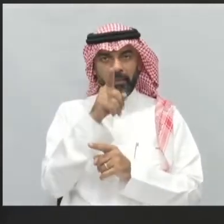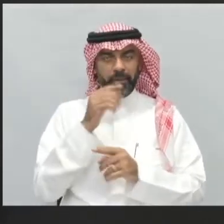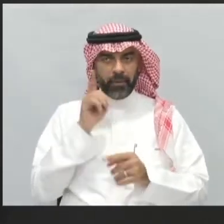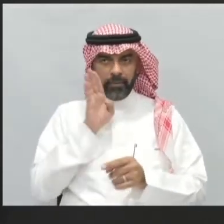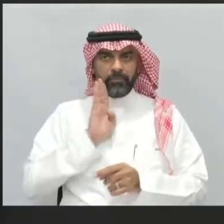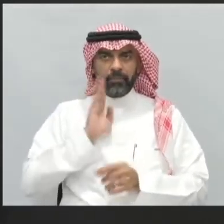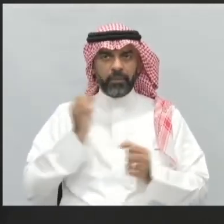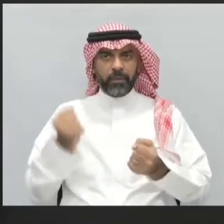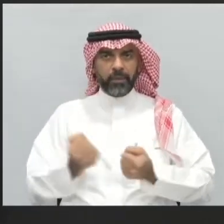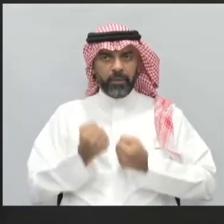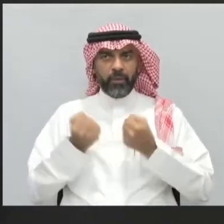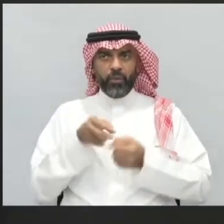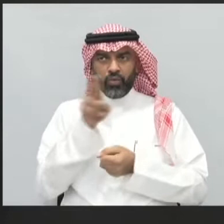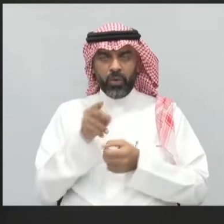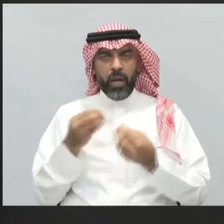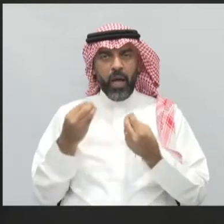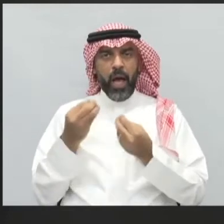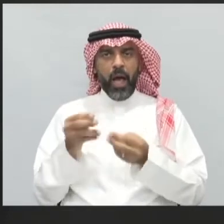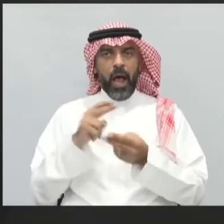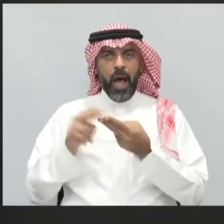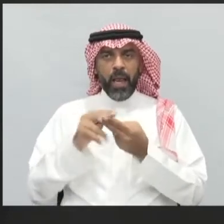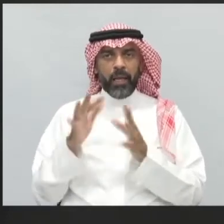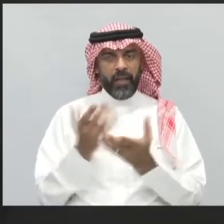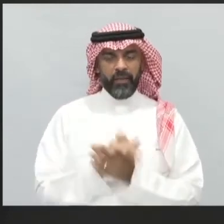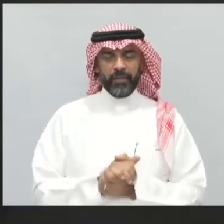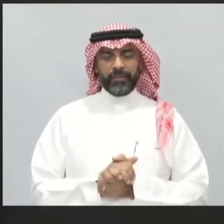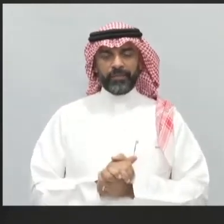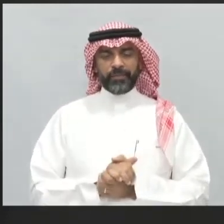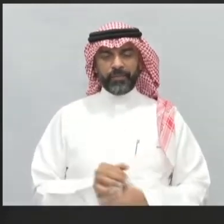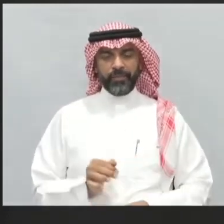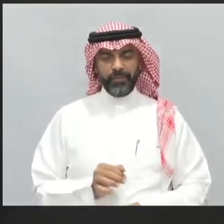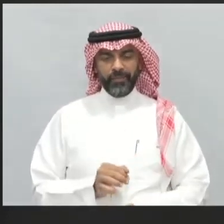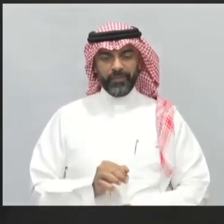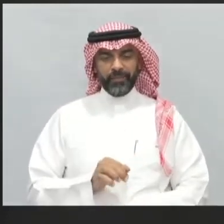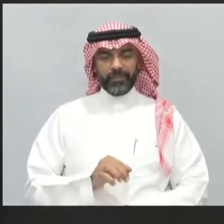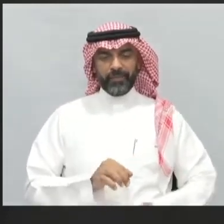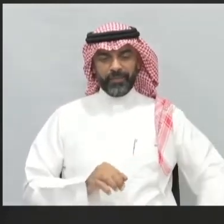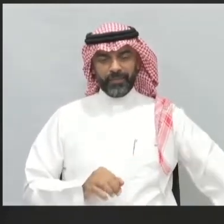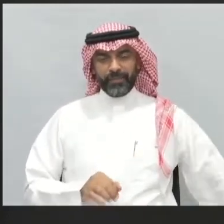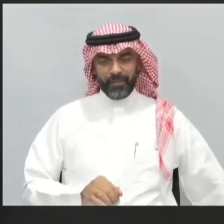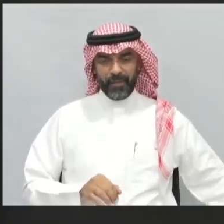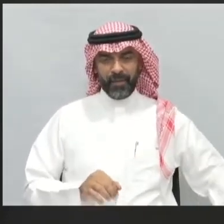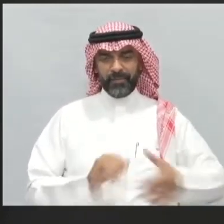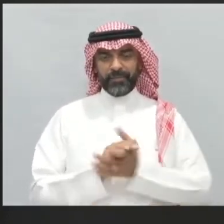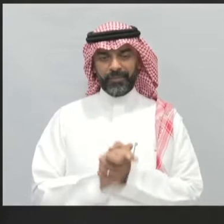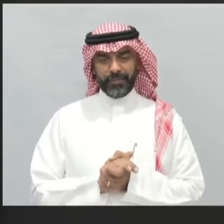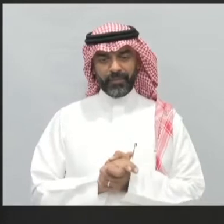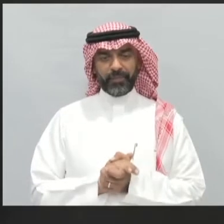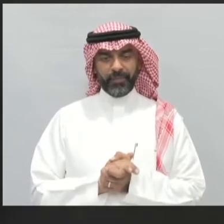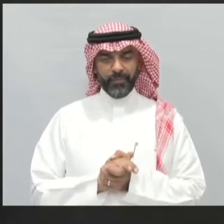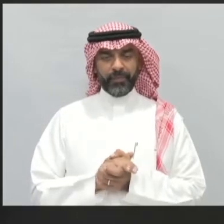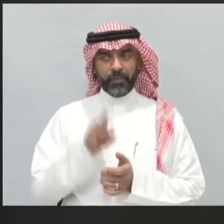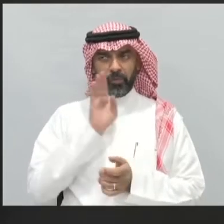قصيره سهله لكن الفكره انك تتعود تكون جاهز في مراحل متوسطه ثانوي